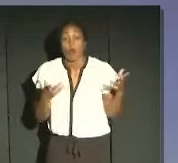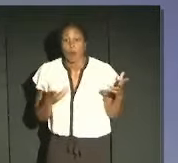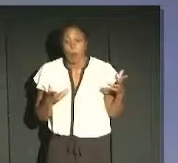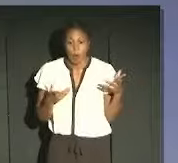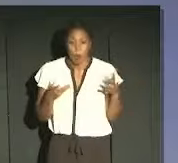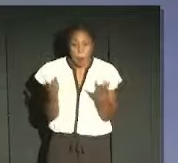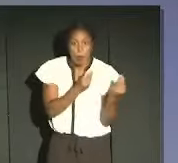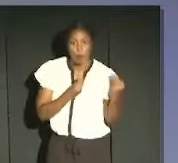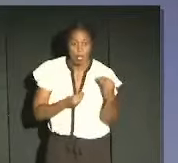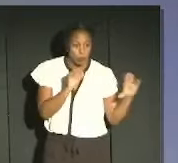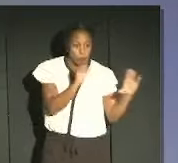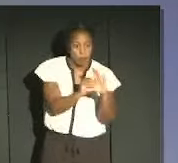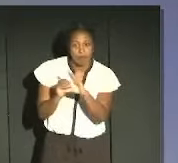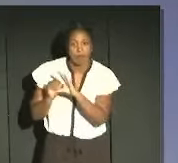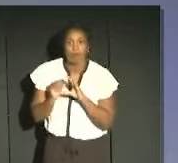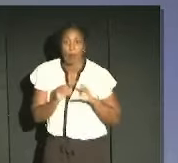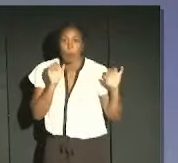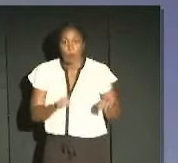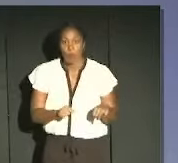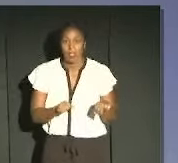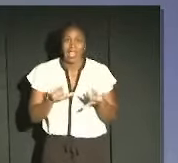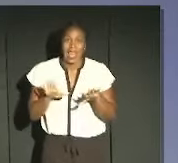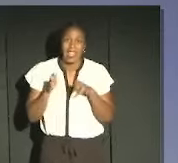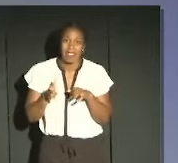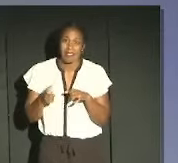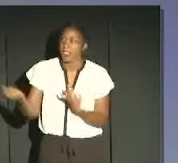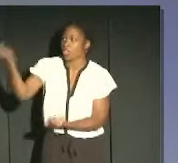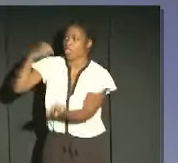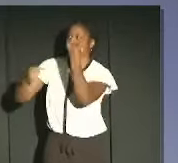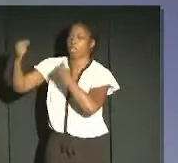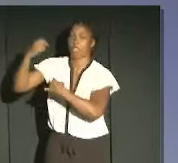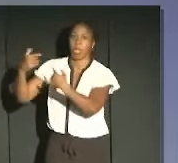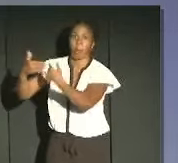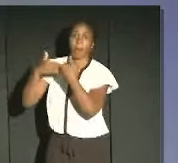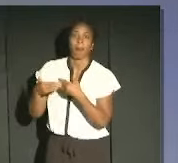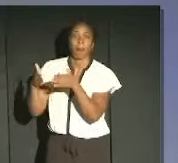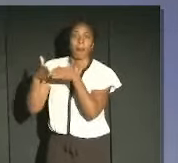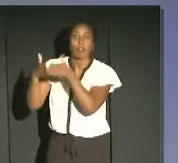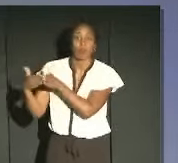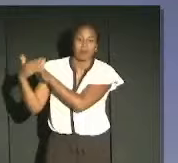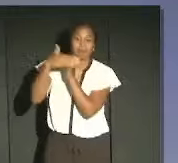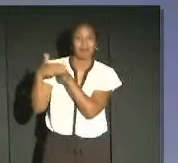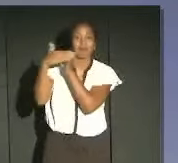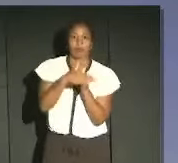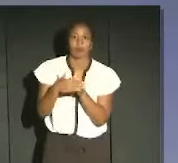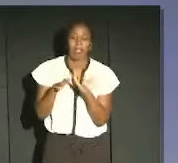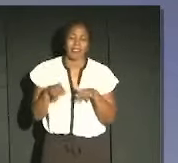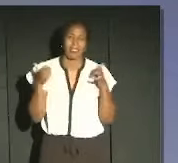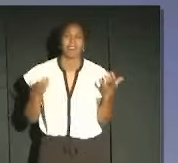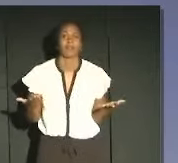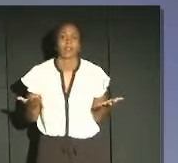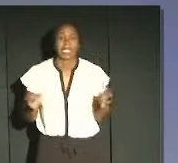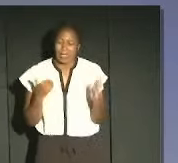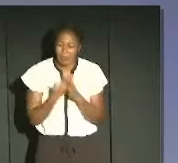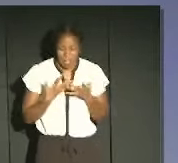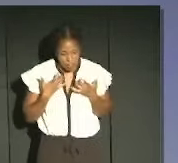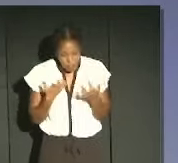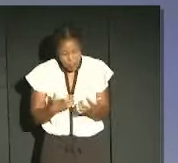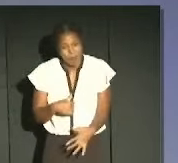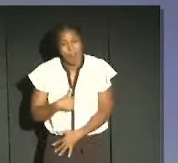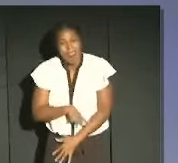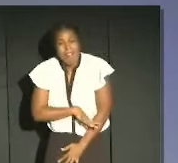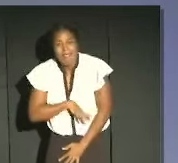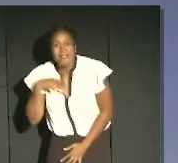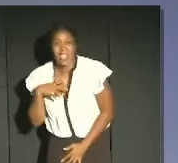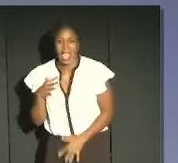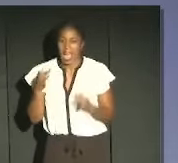l'ensemble de la population martiniicaaise sans que ça vienne des quatre coins du monde donc je suis fière avec Kevin d'aller porter cette voix de